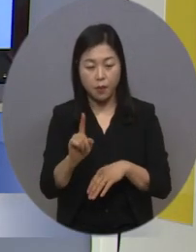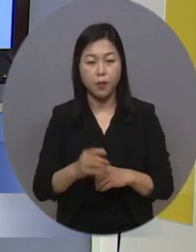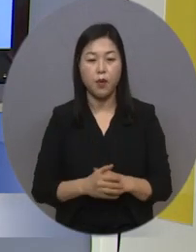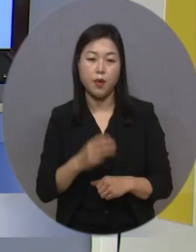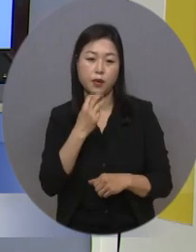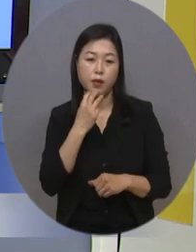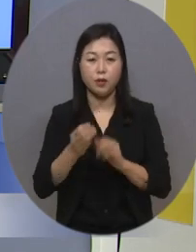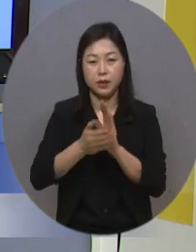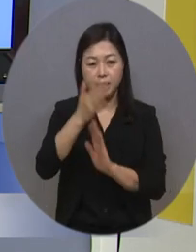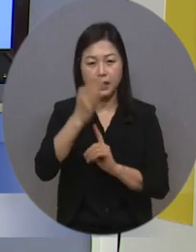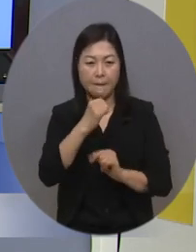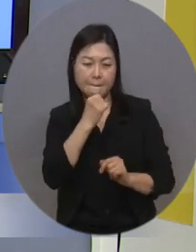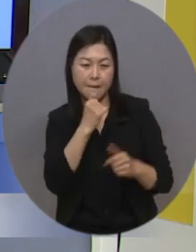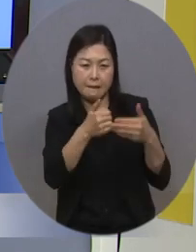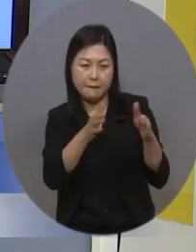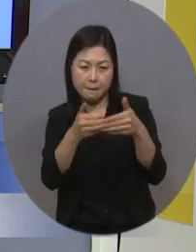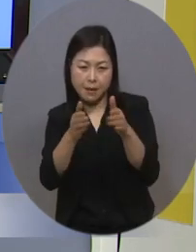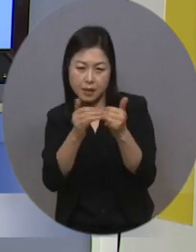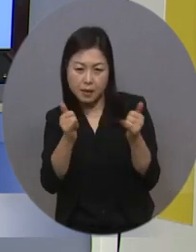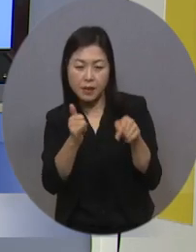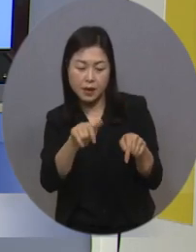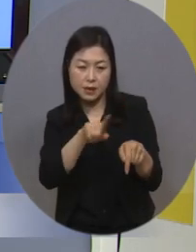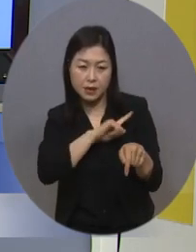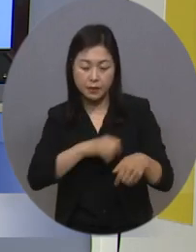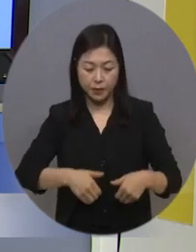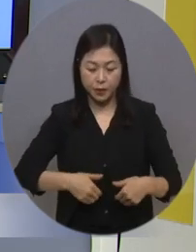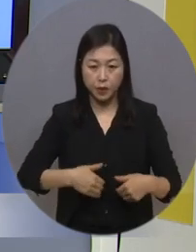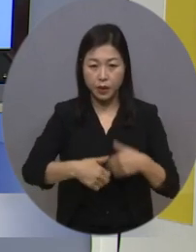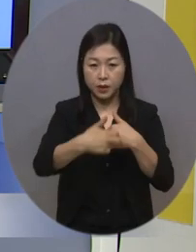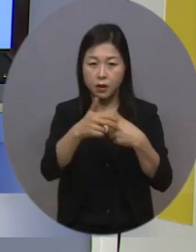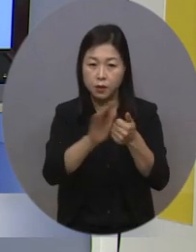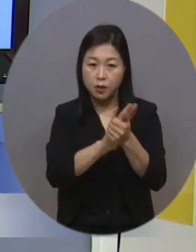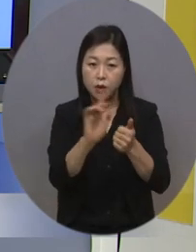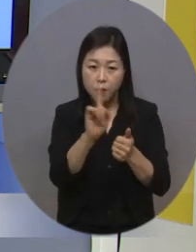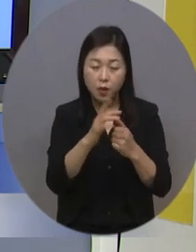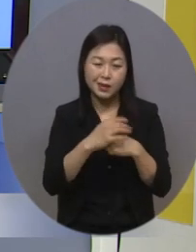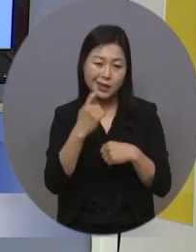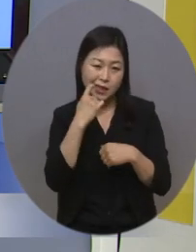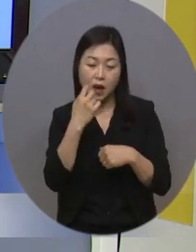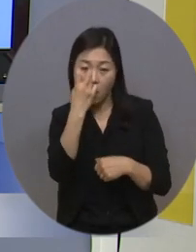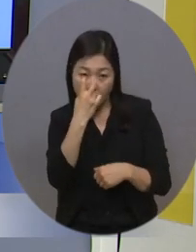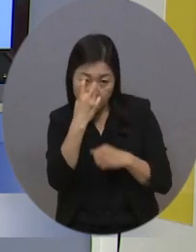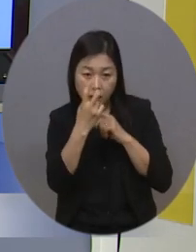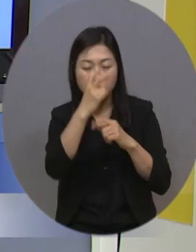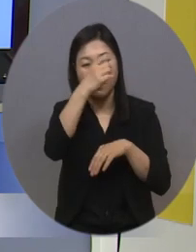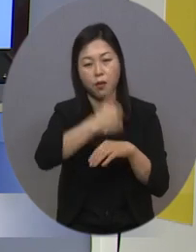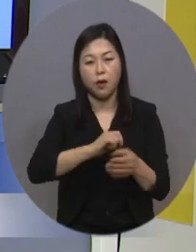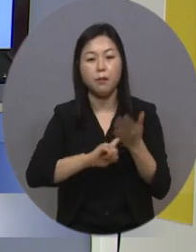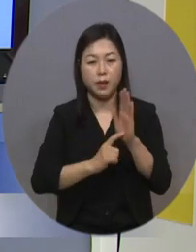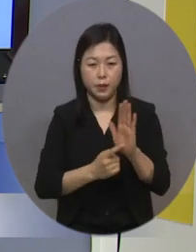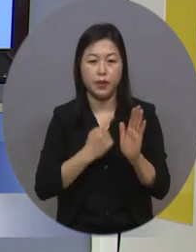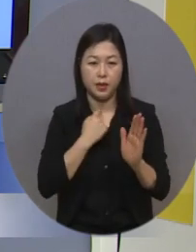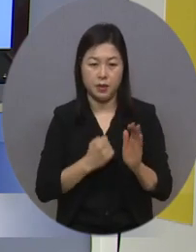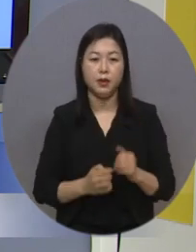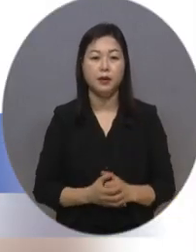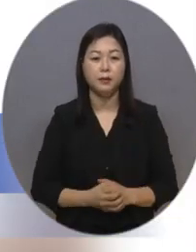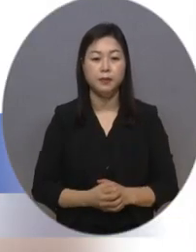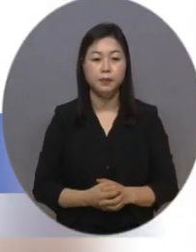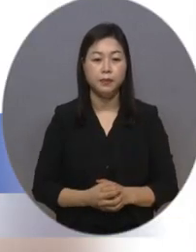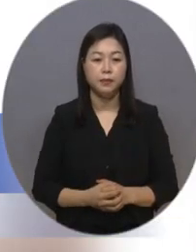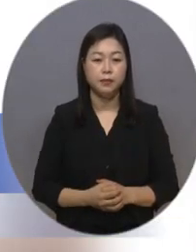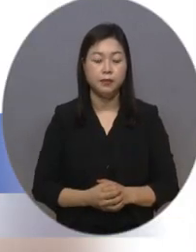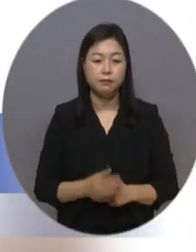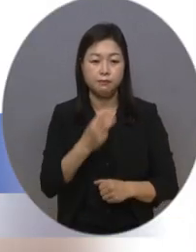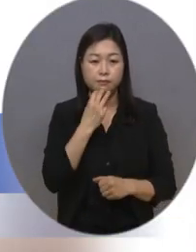서울시가 쪽방촌 주민들에게 가장 필요한 의료 서비스는 치과 진료라는 조사 결과를 발표한 적이 있는데요.